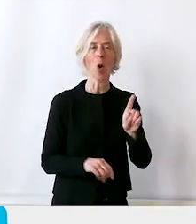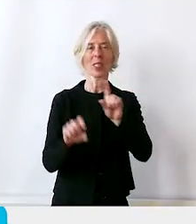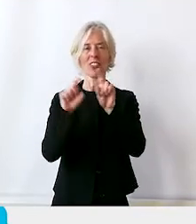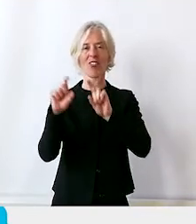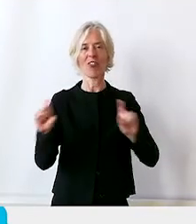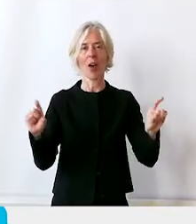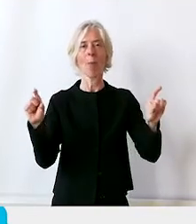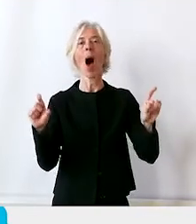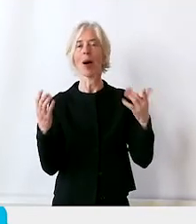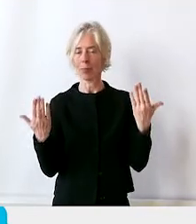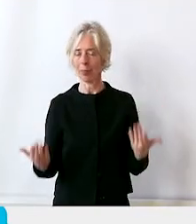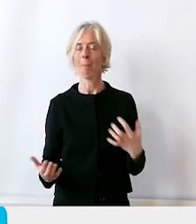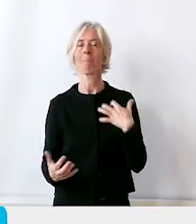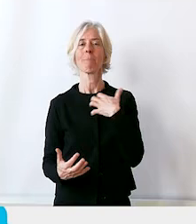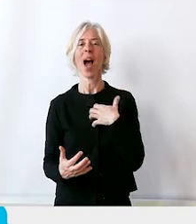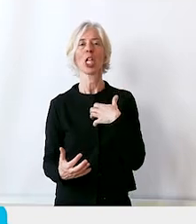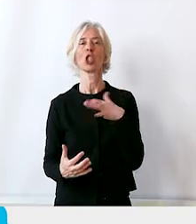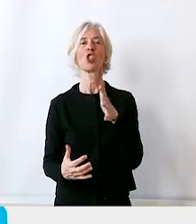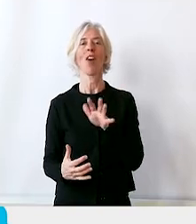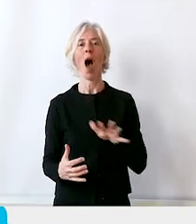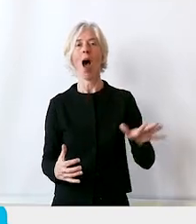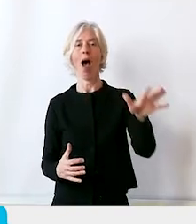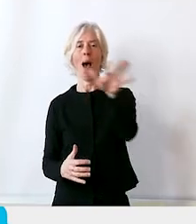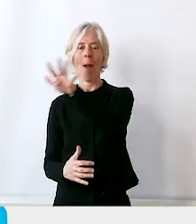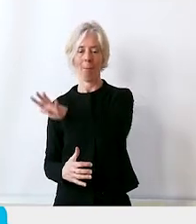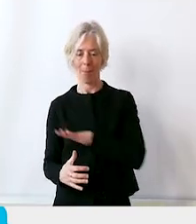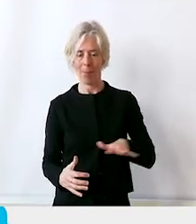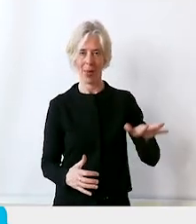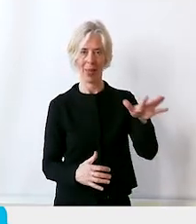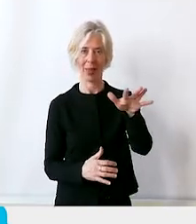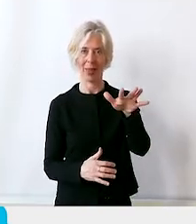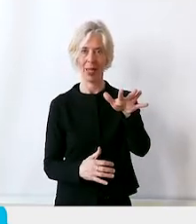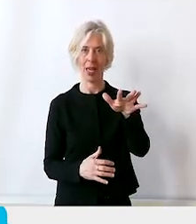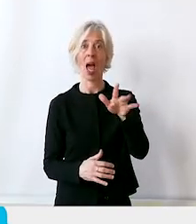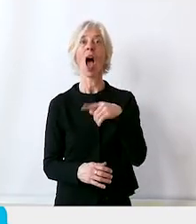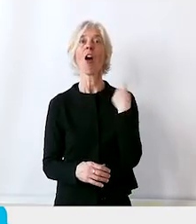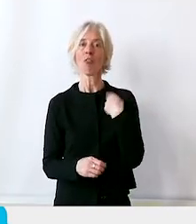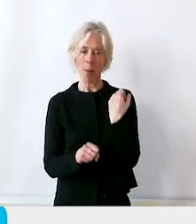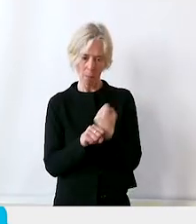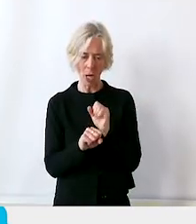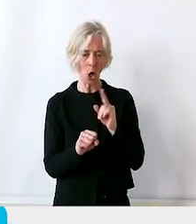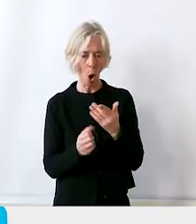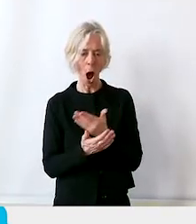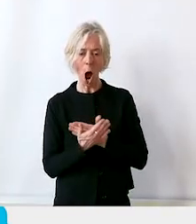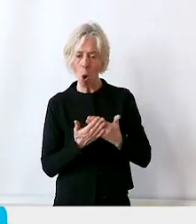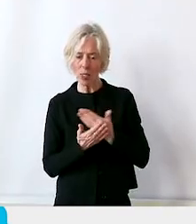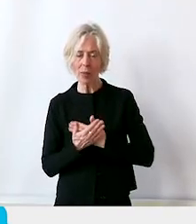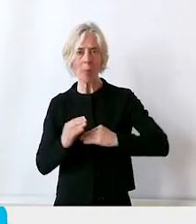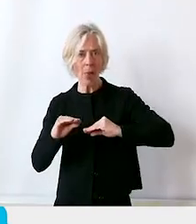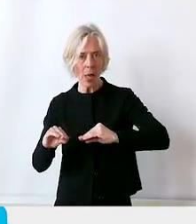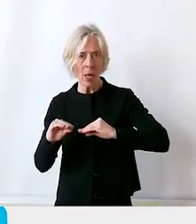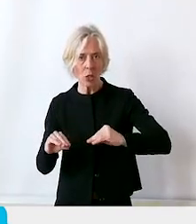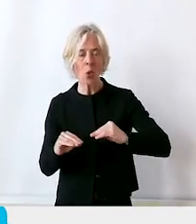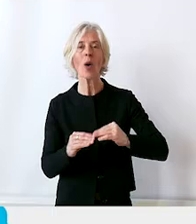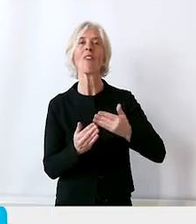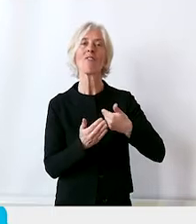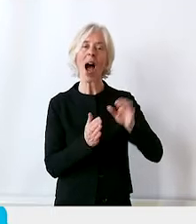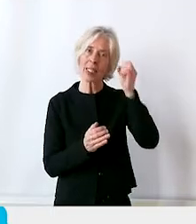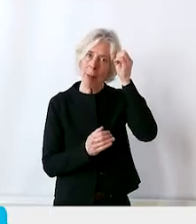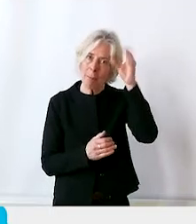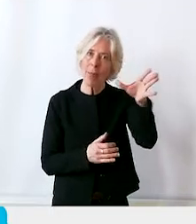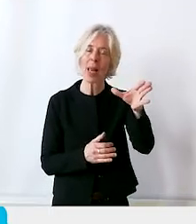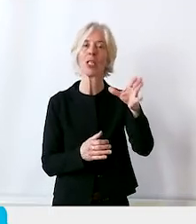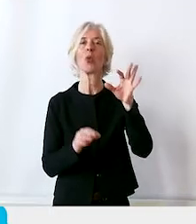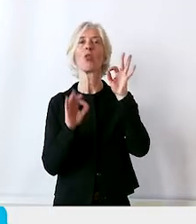ganz Bayerisch-Schwaben. Wir bilden junge Menschen und Beschäftigte aus und weiter, beraten unsere Mitglieder